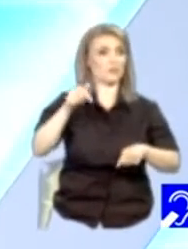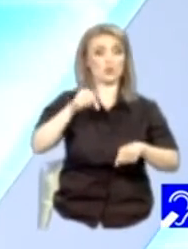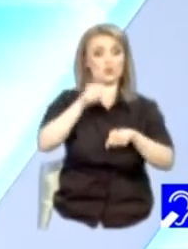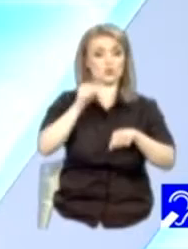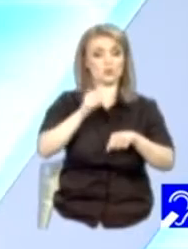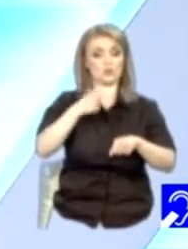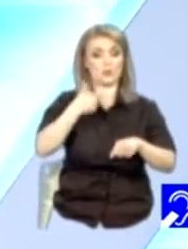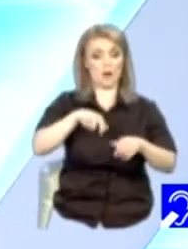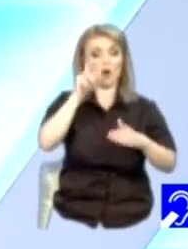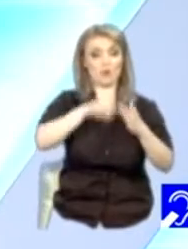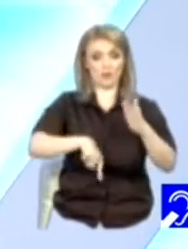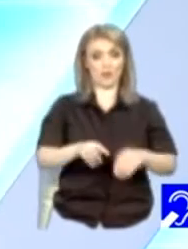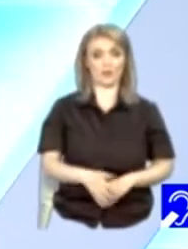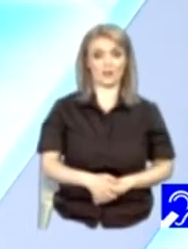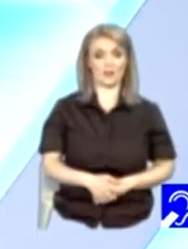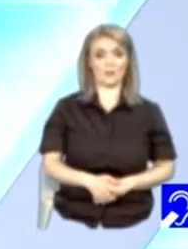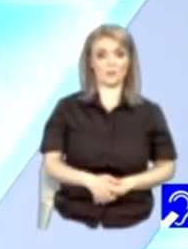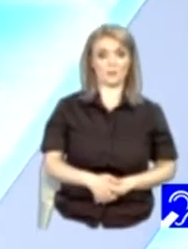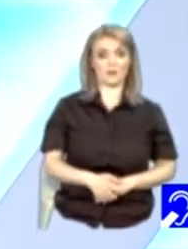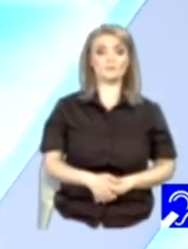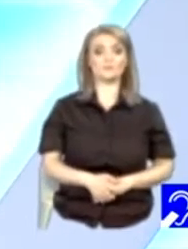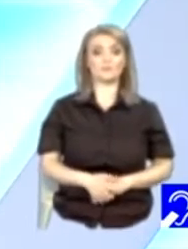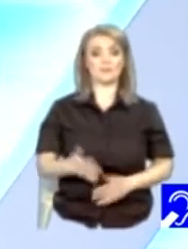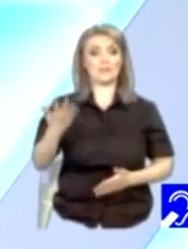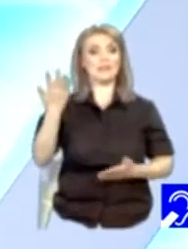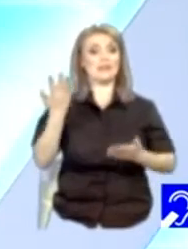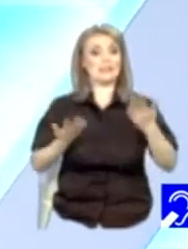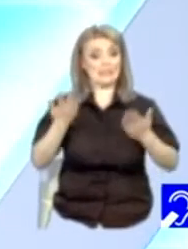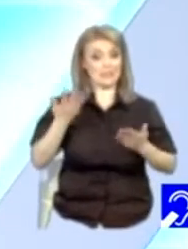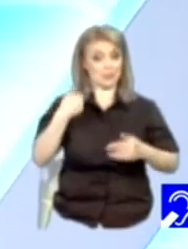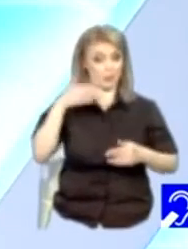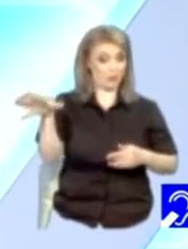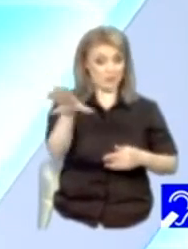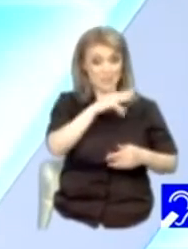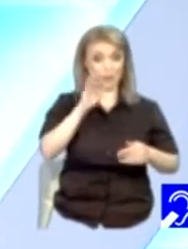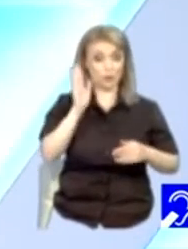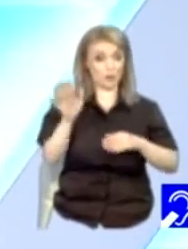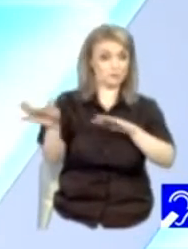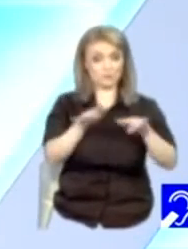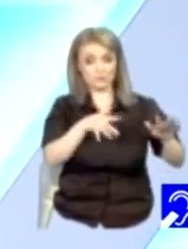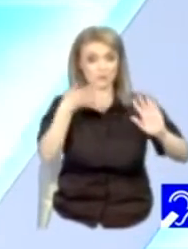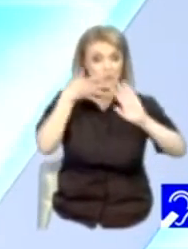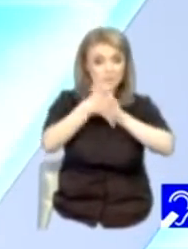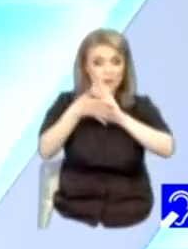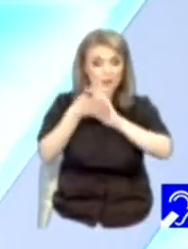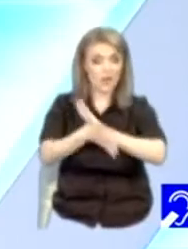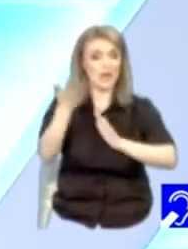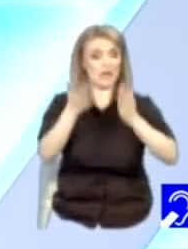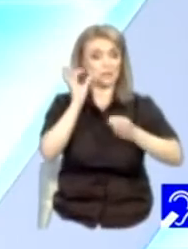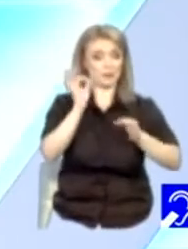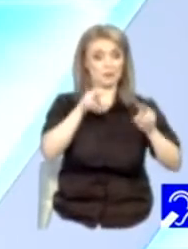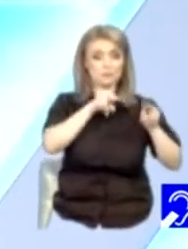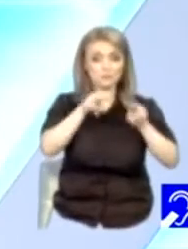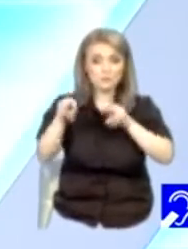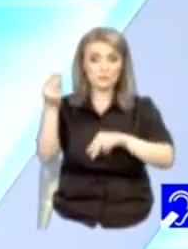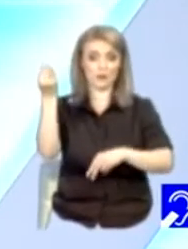în posibilitatea de a obține un loc de muncă bine plătit. Dacă suntem transparenți și monitorizăm, și dacă suntem